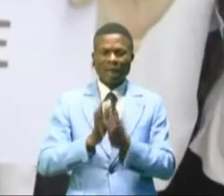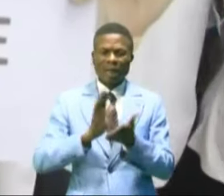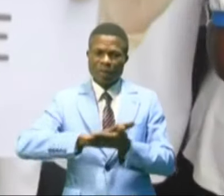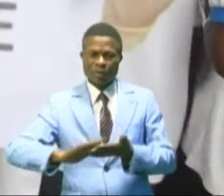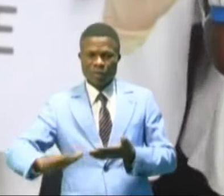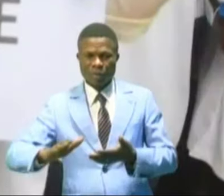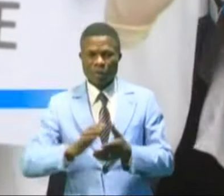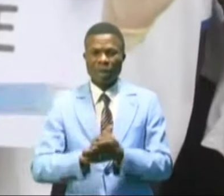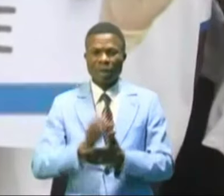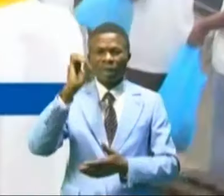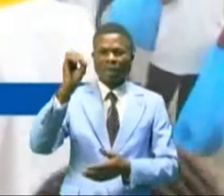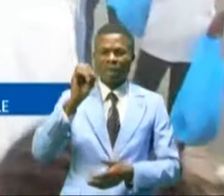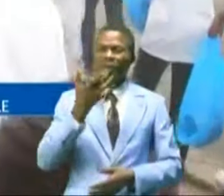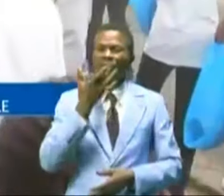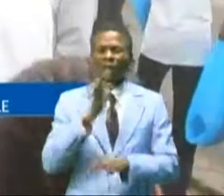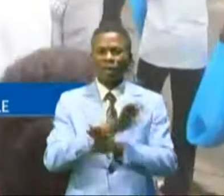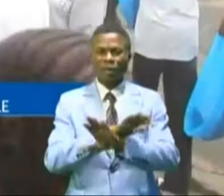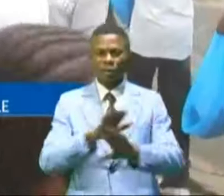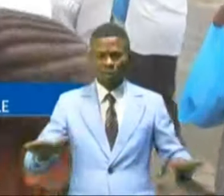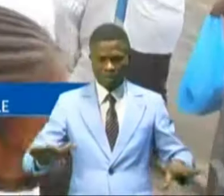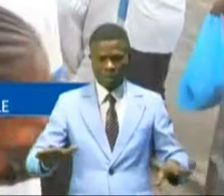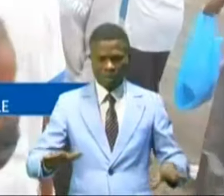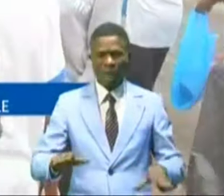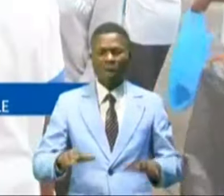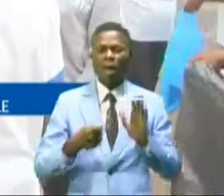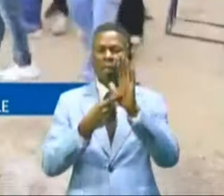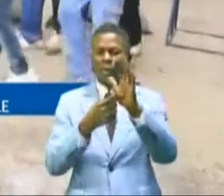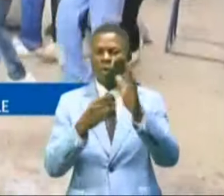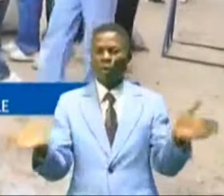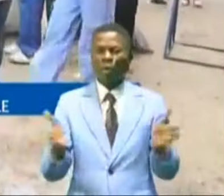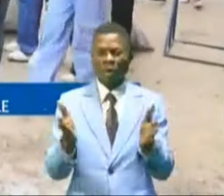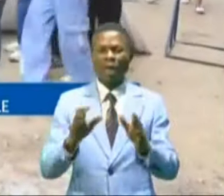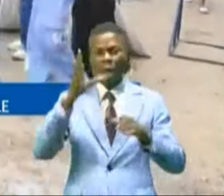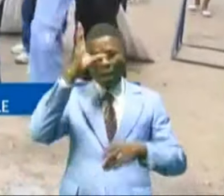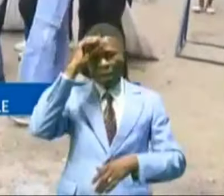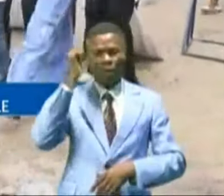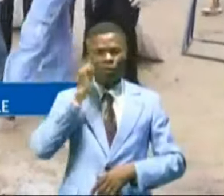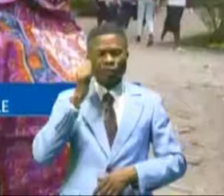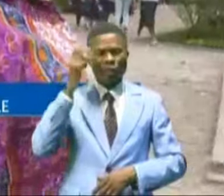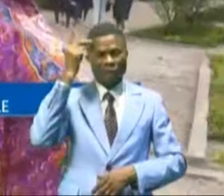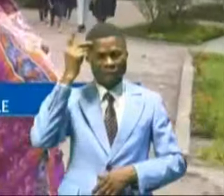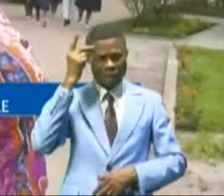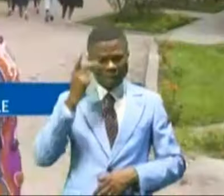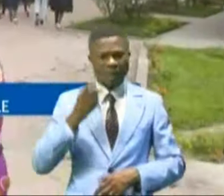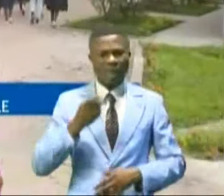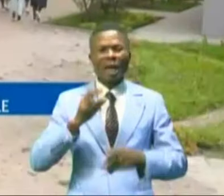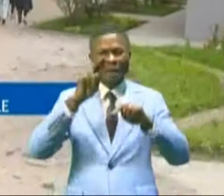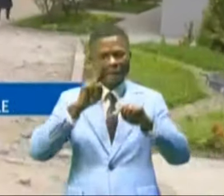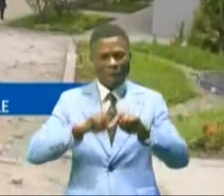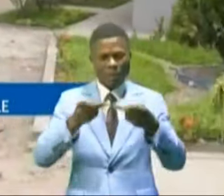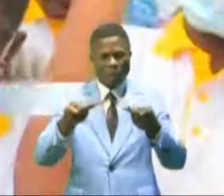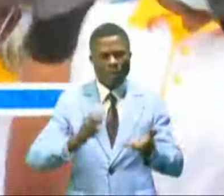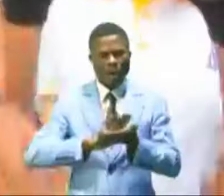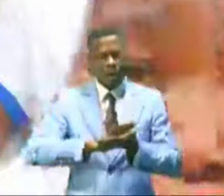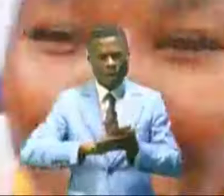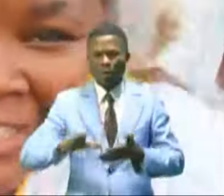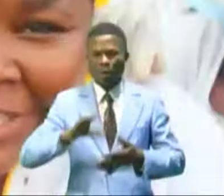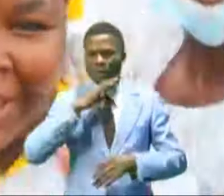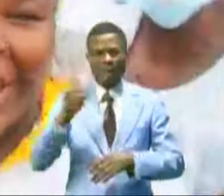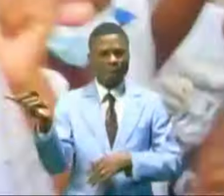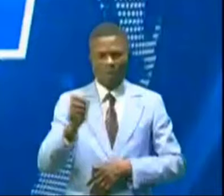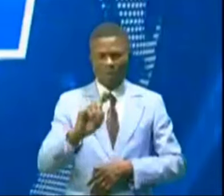dénommée « Zéro plastique ». Une façon également de motiver les Quinois à l'assainissement de leurs milieux respectifs.